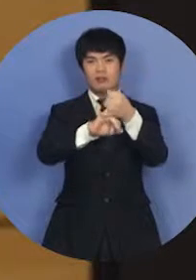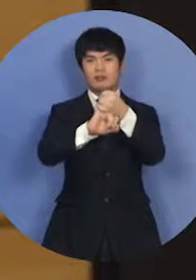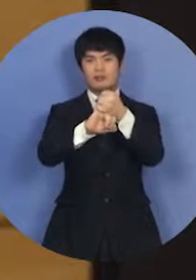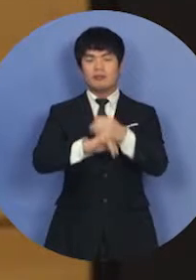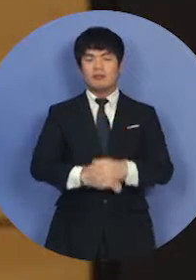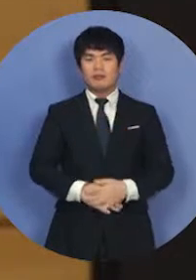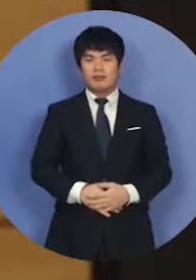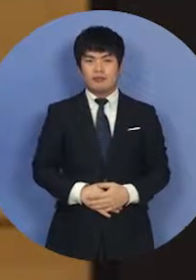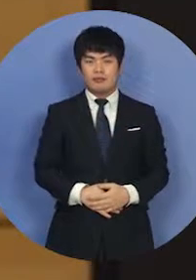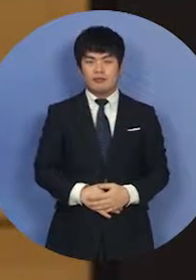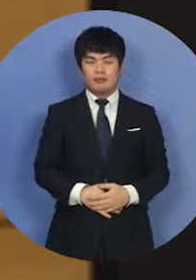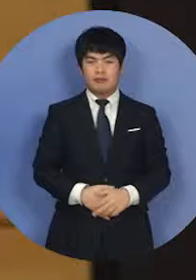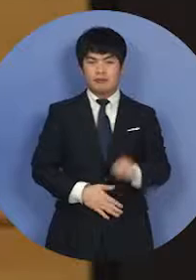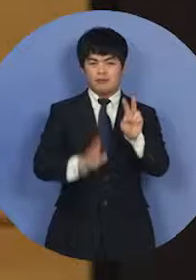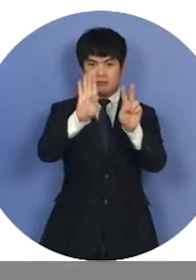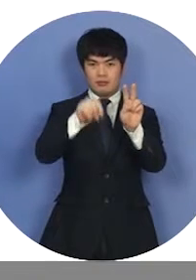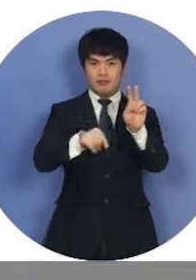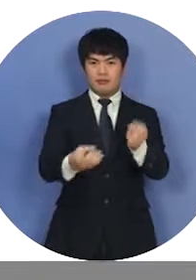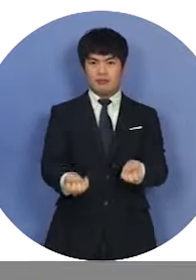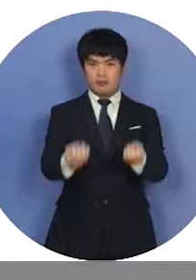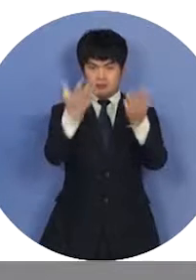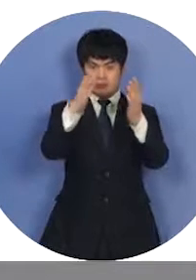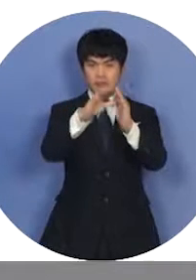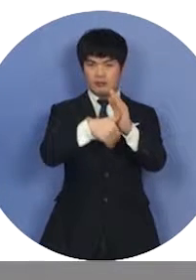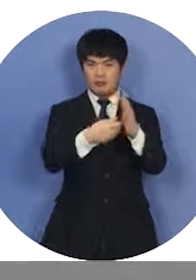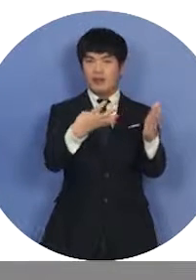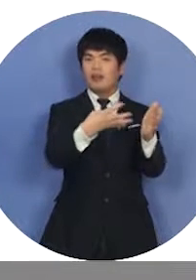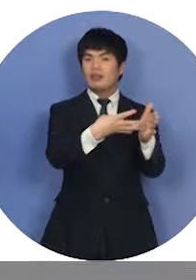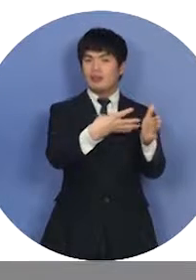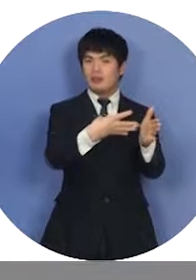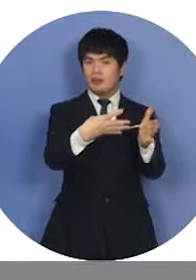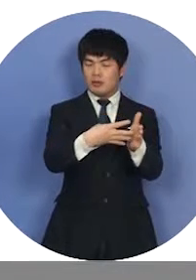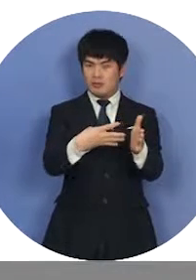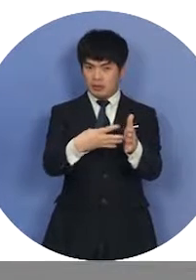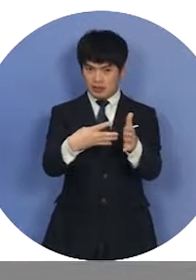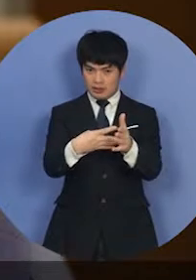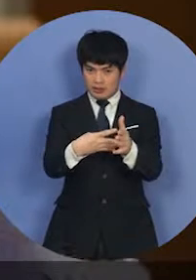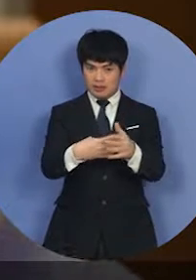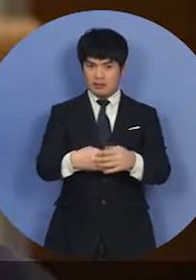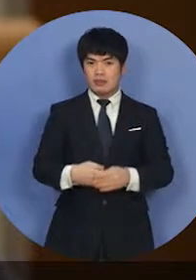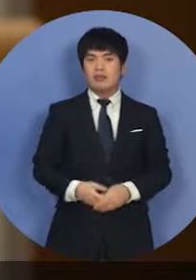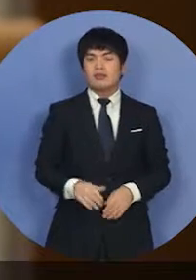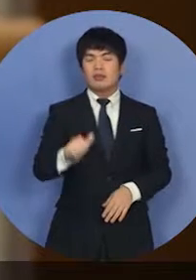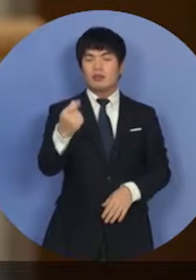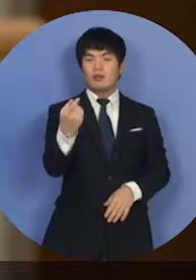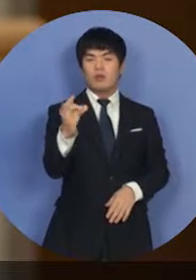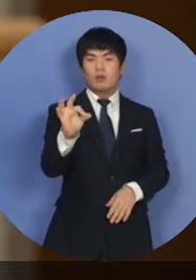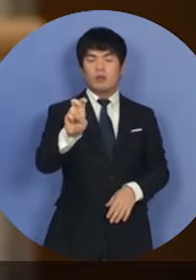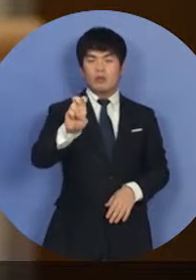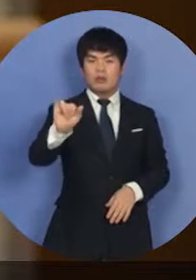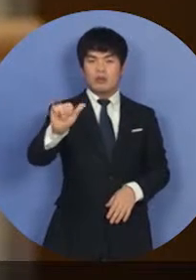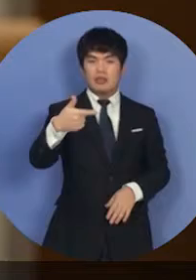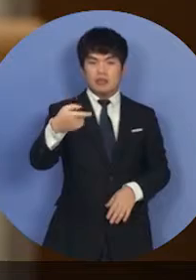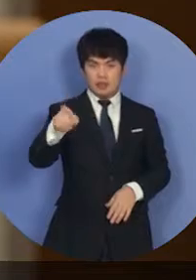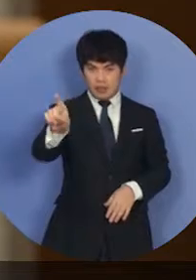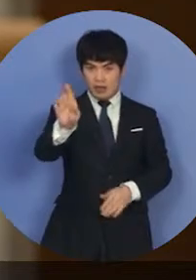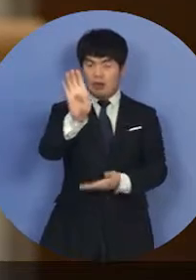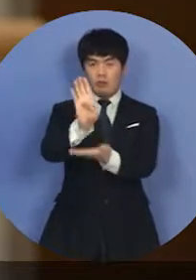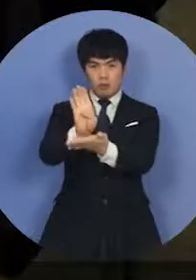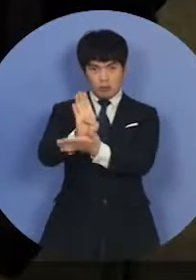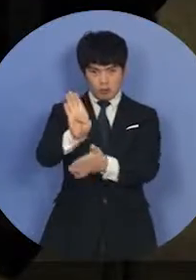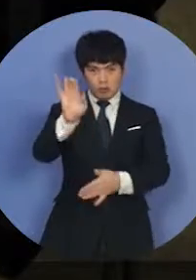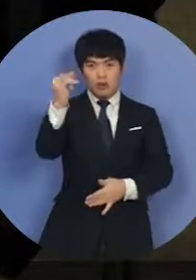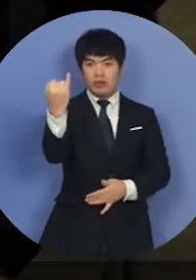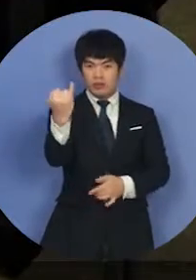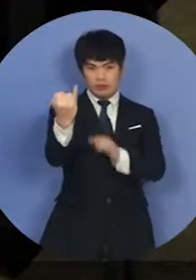요런 것으로 겠습니다 이어진 2부 행사에서는 사단법인 소비자시민모임 본부 홍미나 부장이